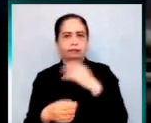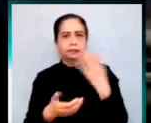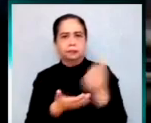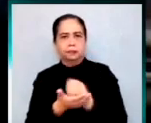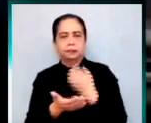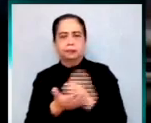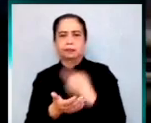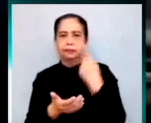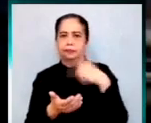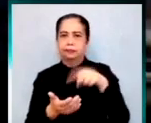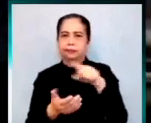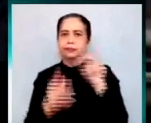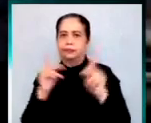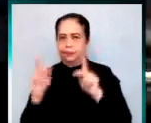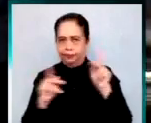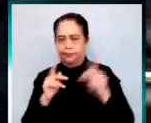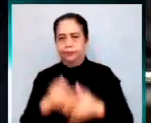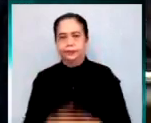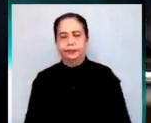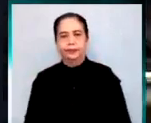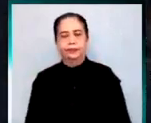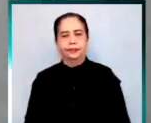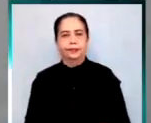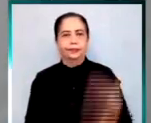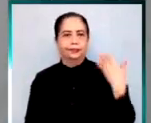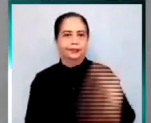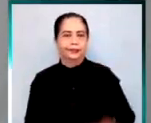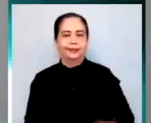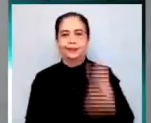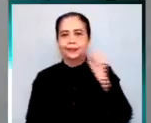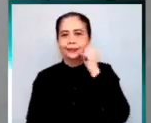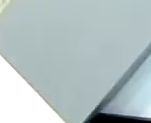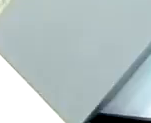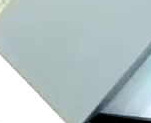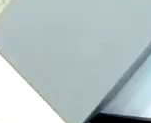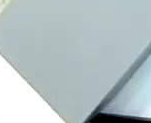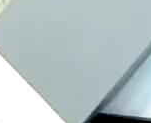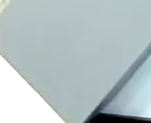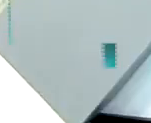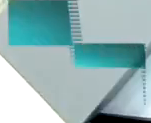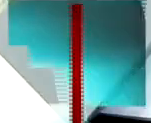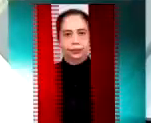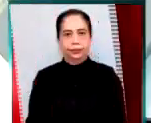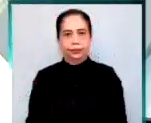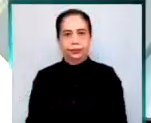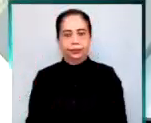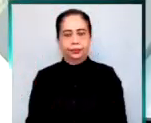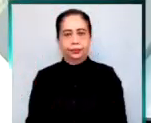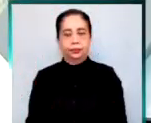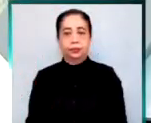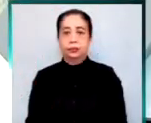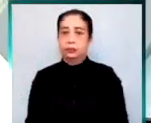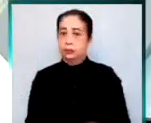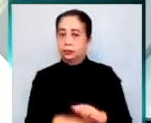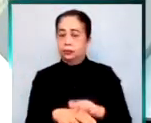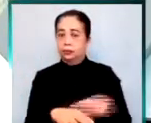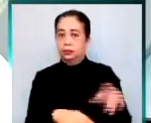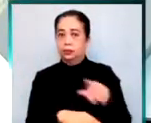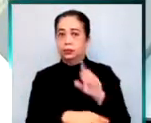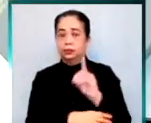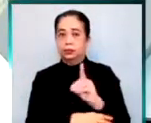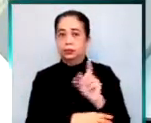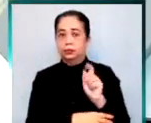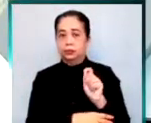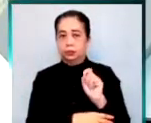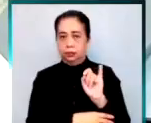for our kababayans. Sandra Aguinaldo, GMA News. May paalala ang Department of Trade and Industry